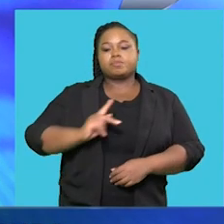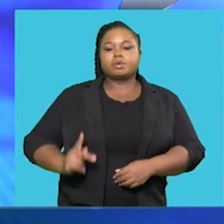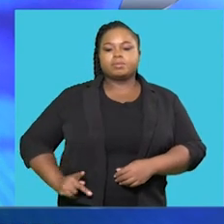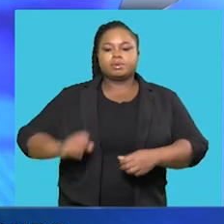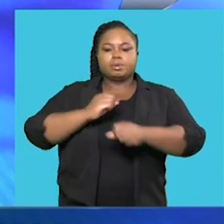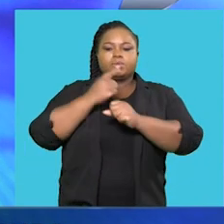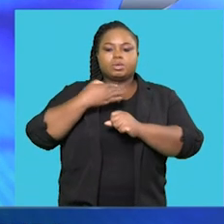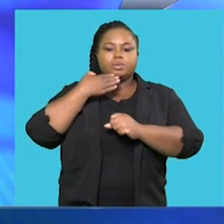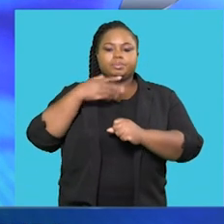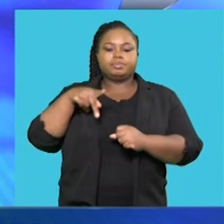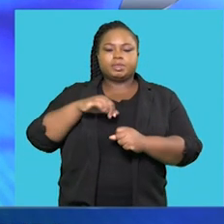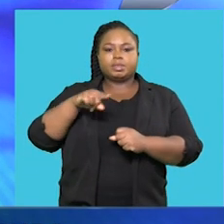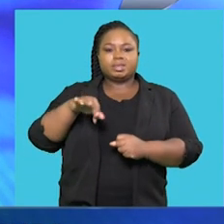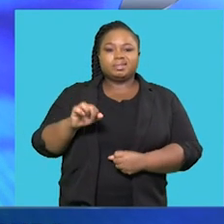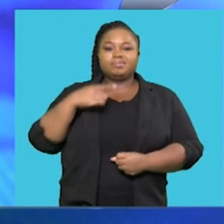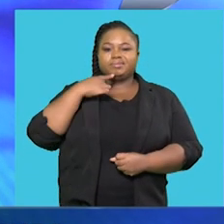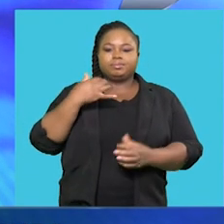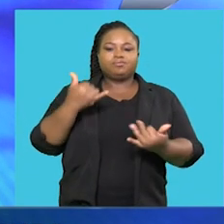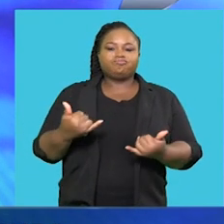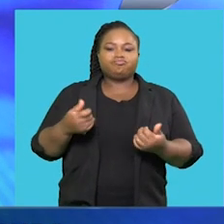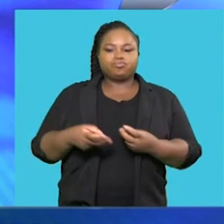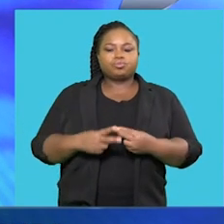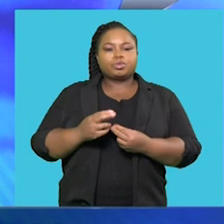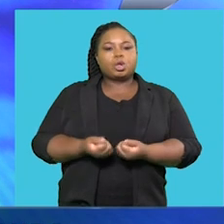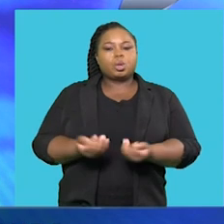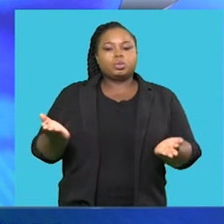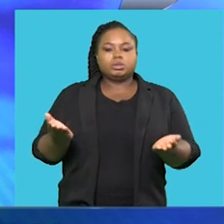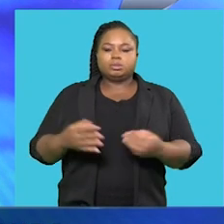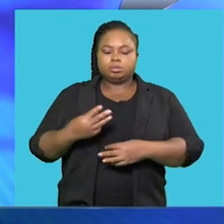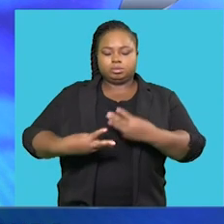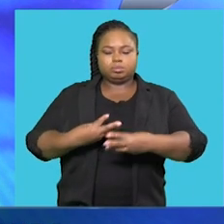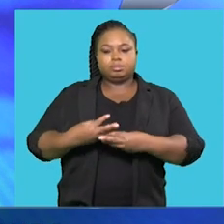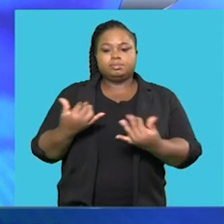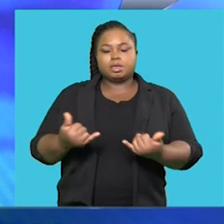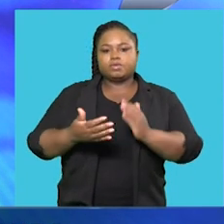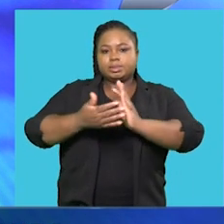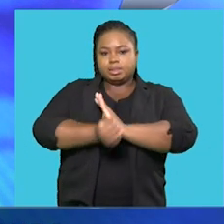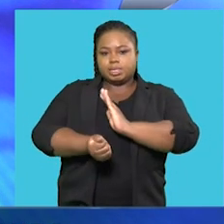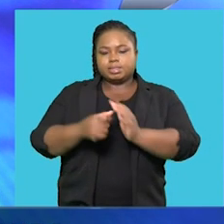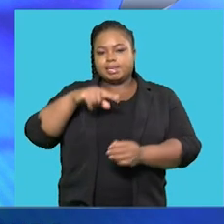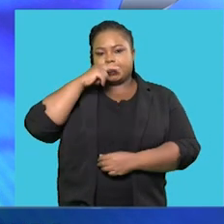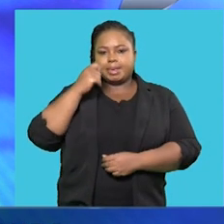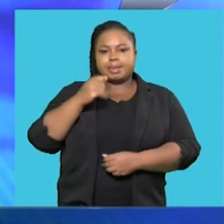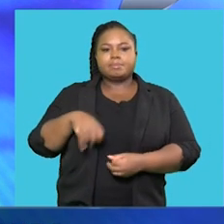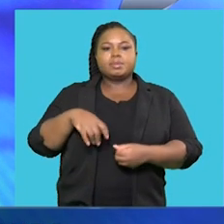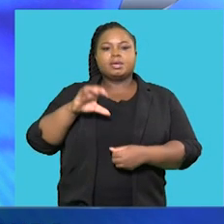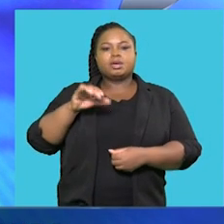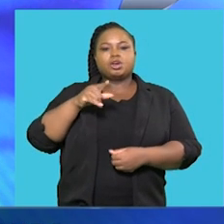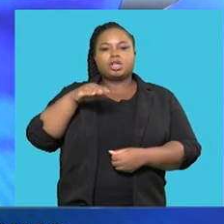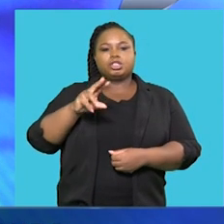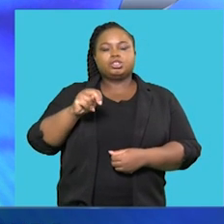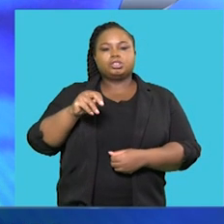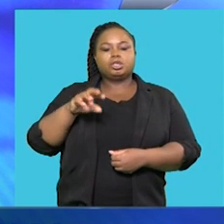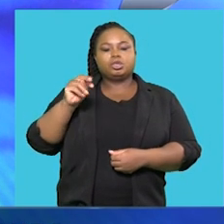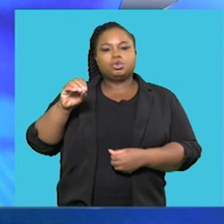Inkulubaphathiswa yase Rhawutini uPanyaza Lesufi utyhile ngokusesikweni Inkqubo Yemisebenzi Nezakhono ebizwa nge-Crash no Lova Jobs and